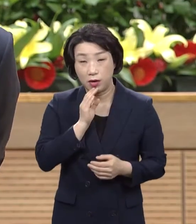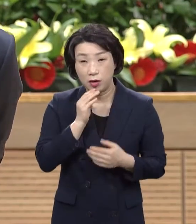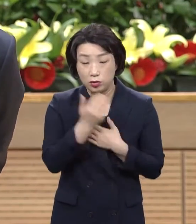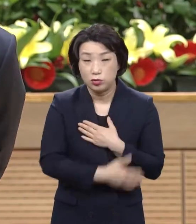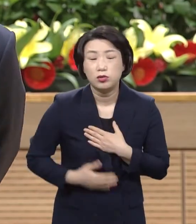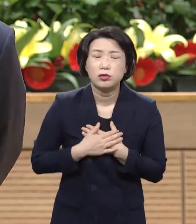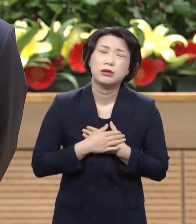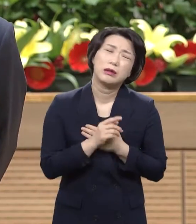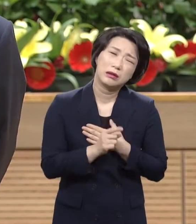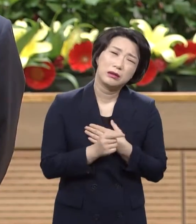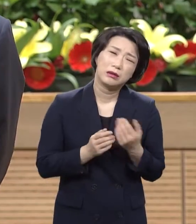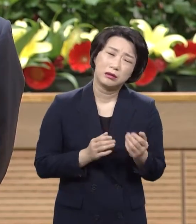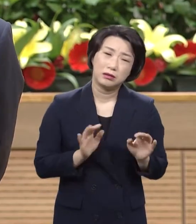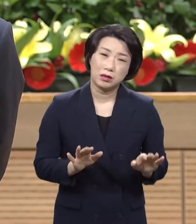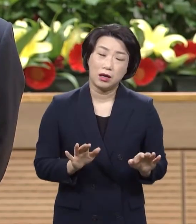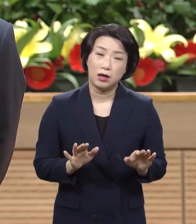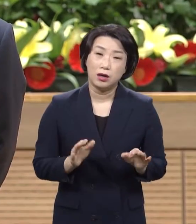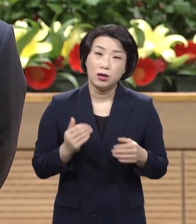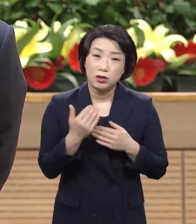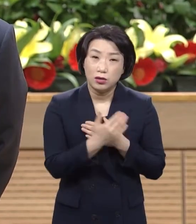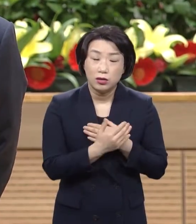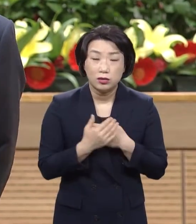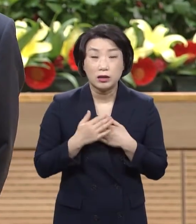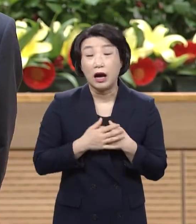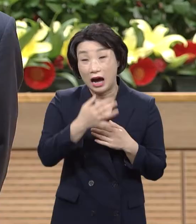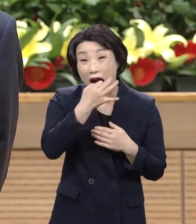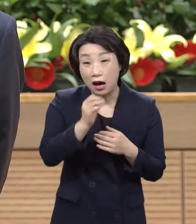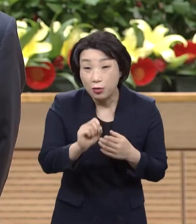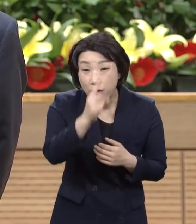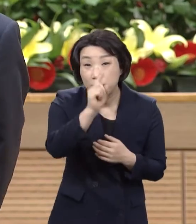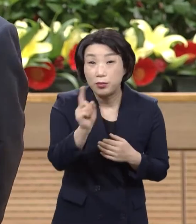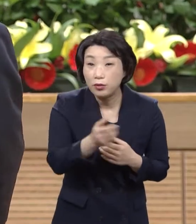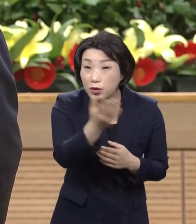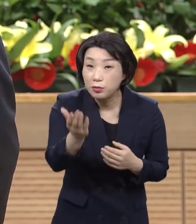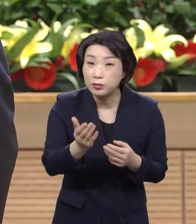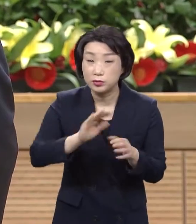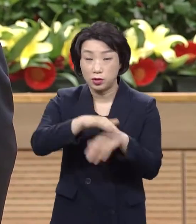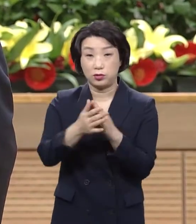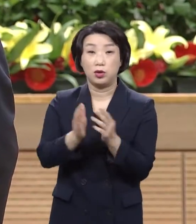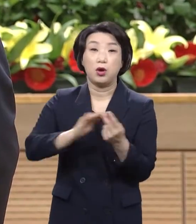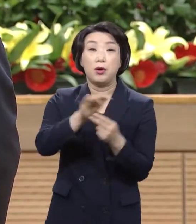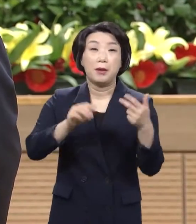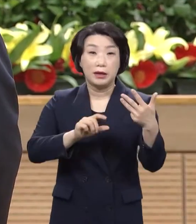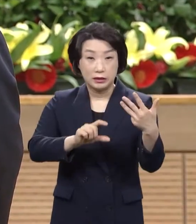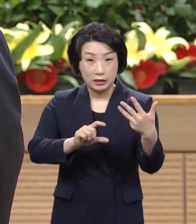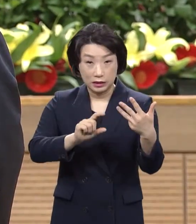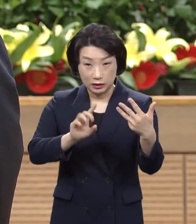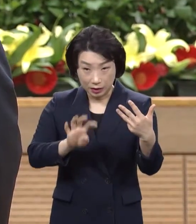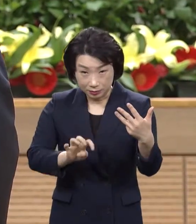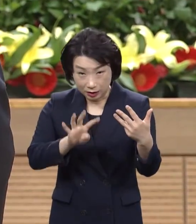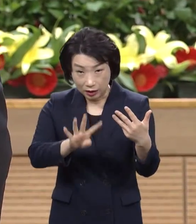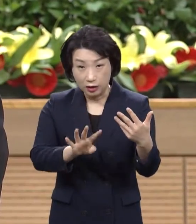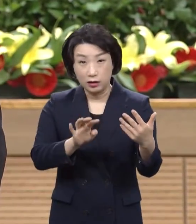욕심이 그러고. 그럼 욕심은 어디서 오느냐? 요한복음 8장 40절에